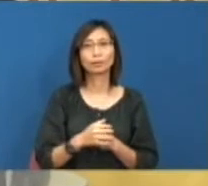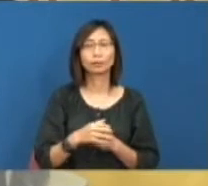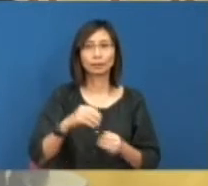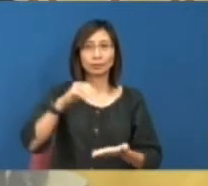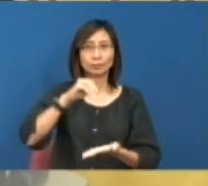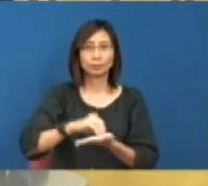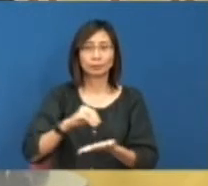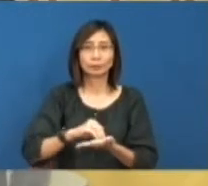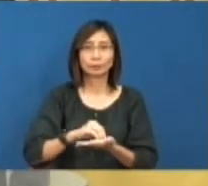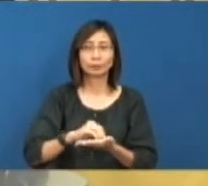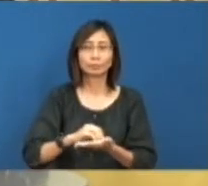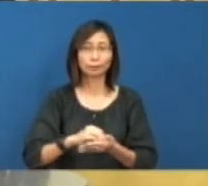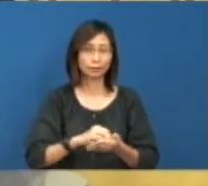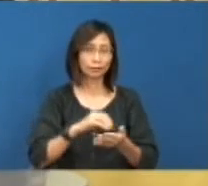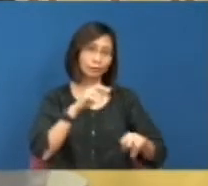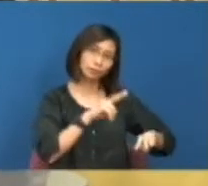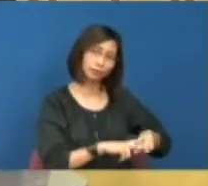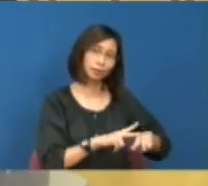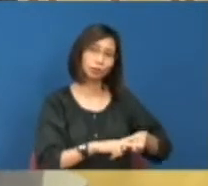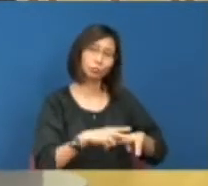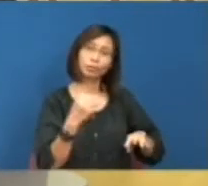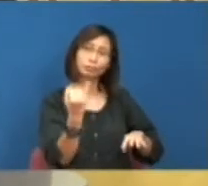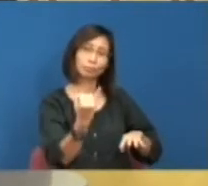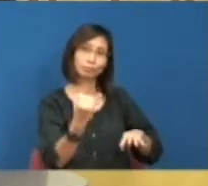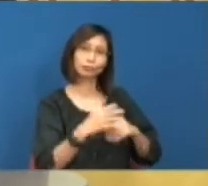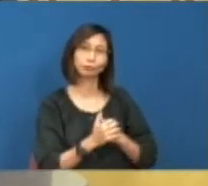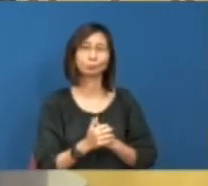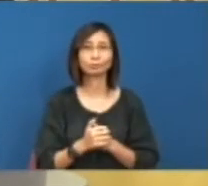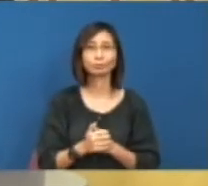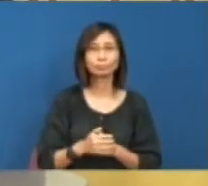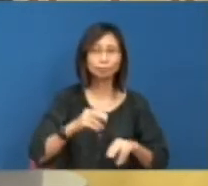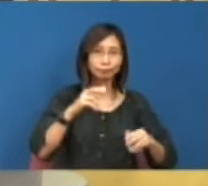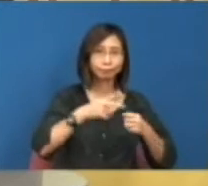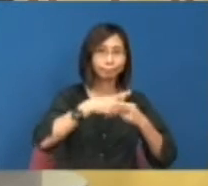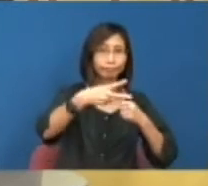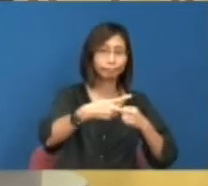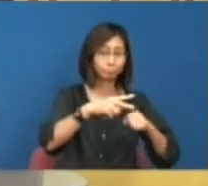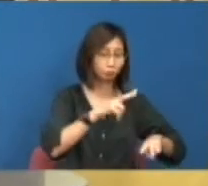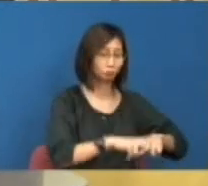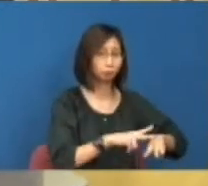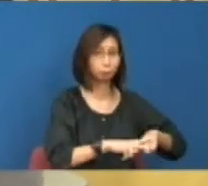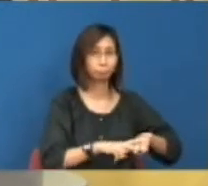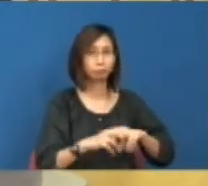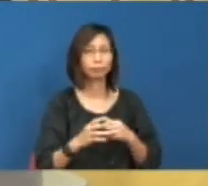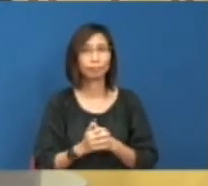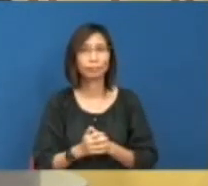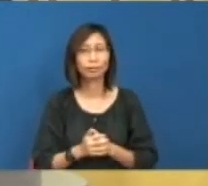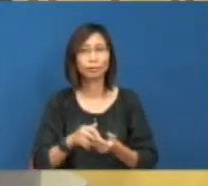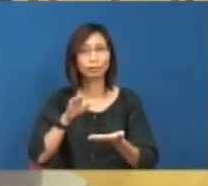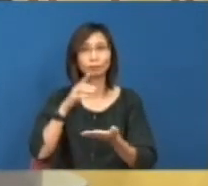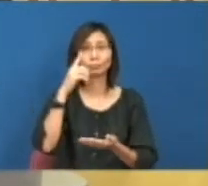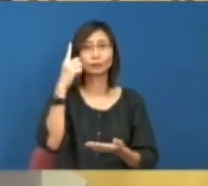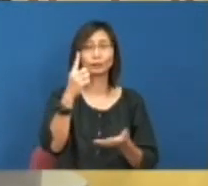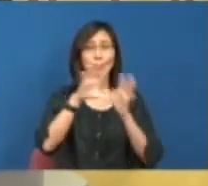係受到即係中共嘅壓制。第二個就係中共唔單止係宗主國，作為一個一黨專政咁嘅操控